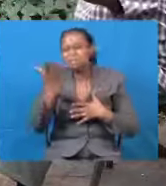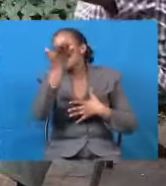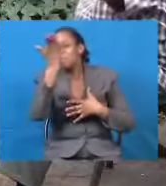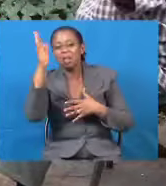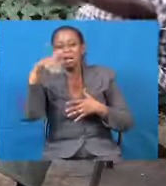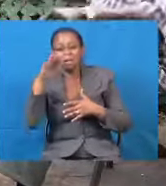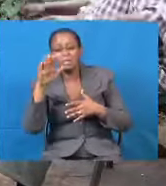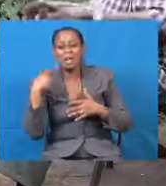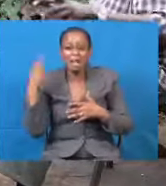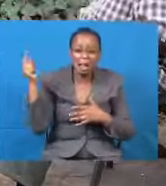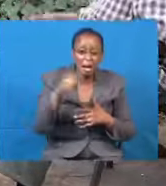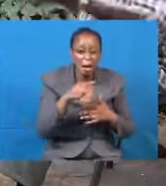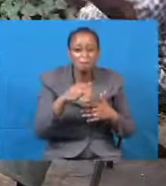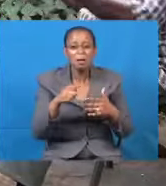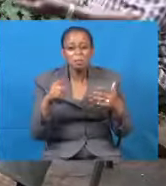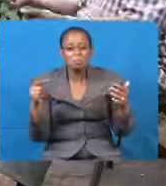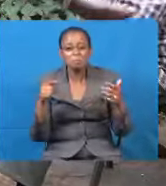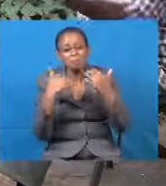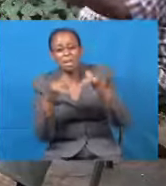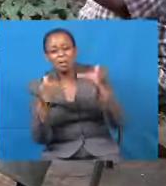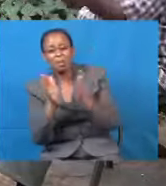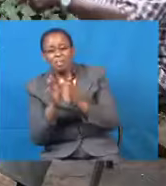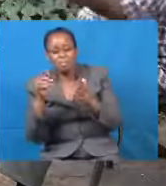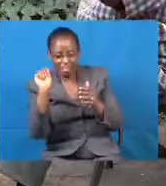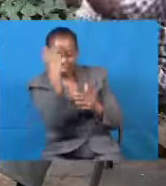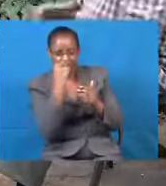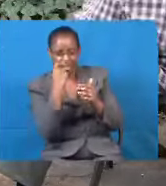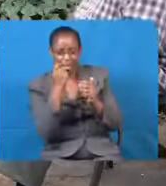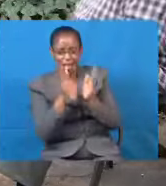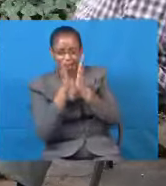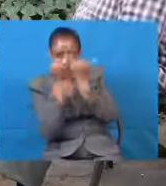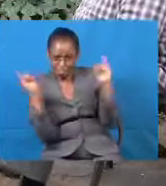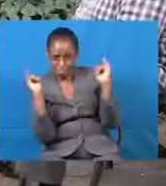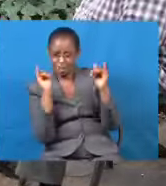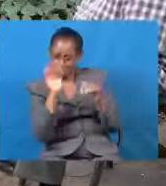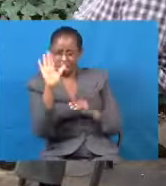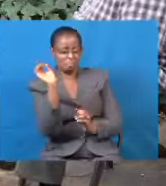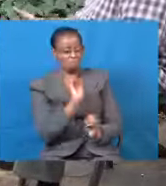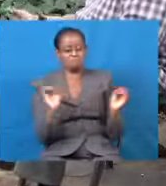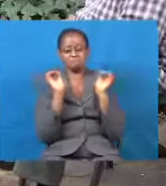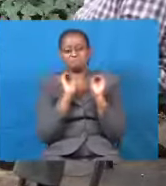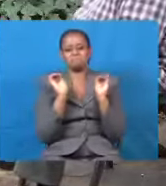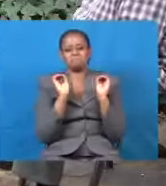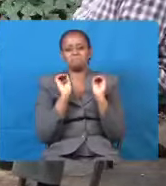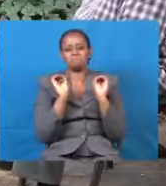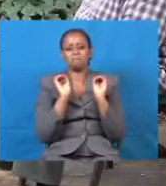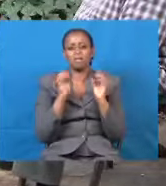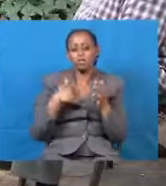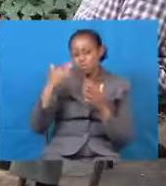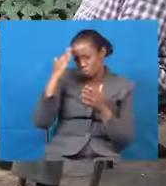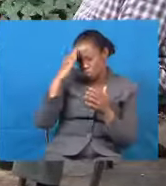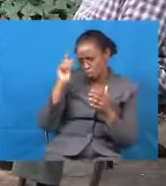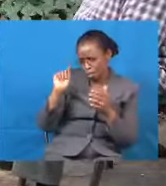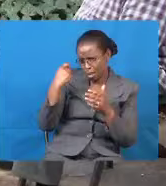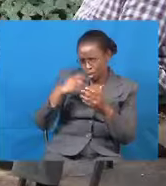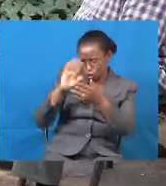hakuna mtu wanyewe ambaye anakweza kuja, kucheza, cheza, na utawala wetu, na uhuru wetu. Anababu, unajua,